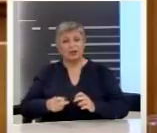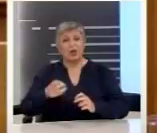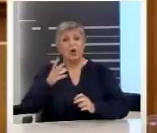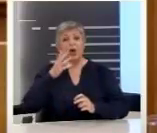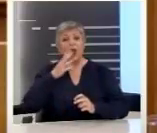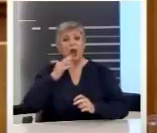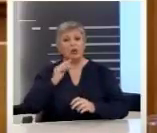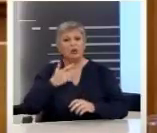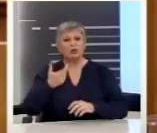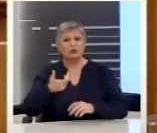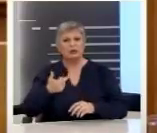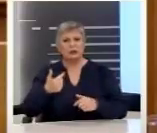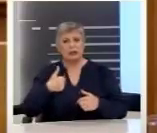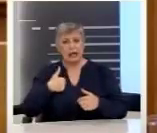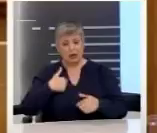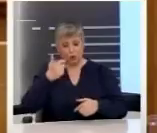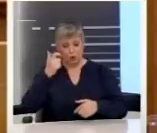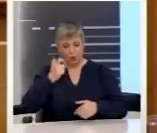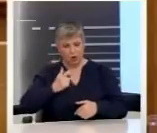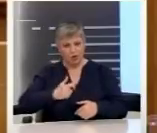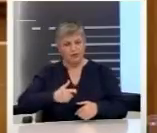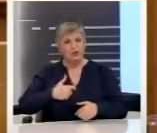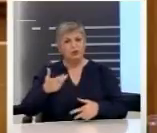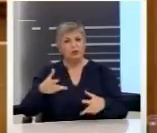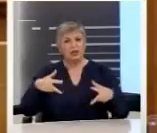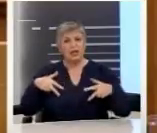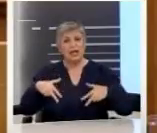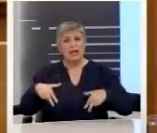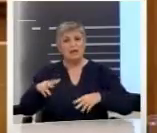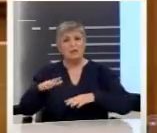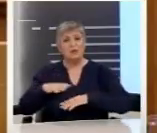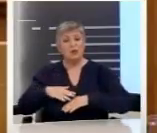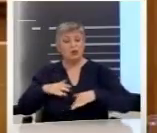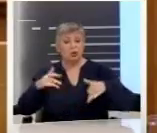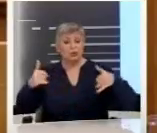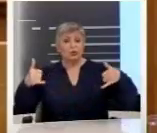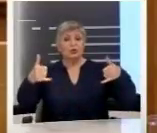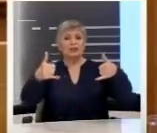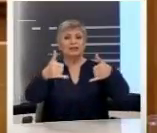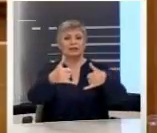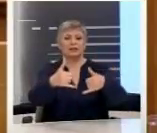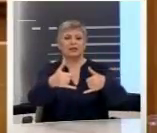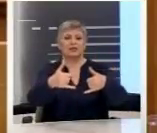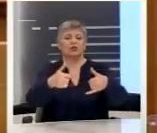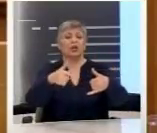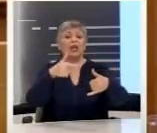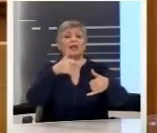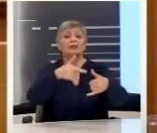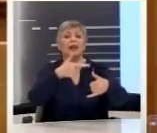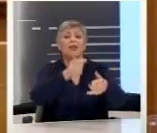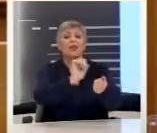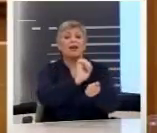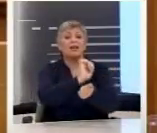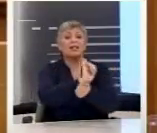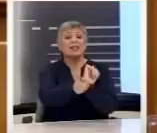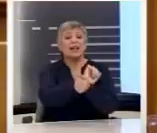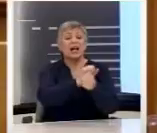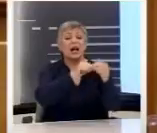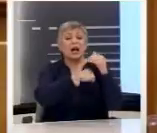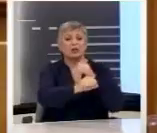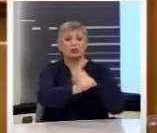συνομίλησα ως υπουργός με έναν κρατούμενο που ζήτησε εκείνος τη συνομιλία μαζί μου διενός